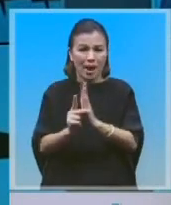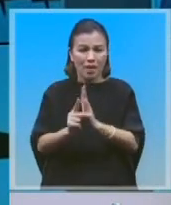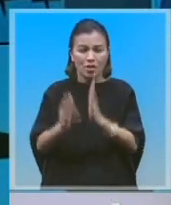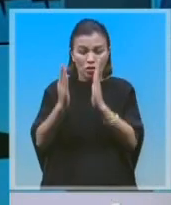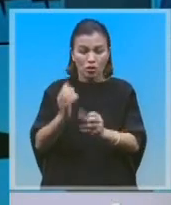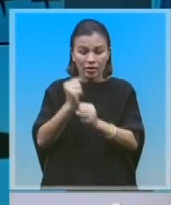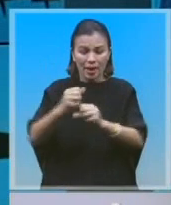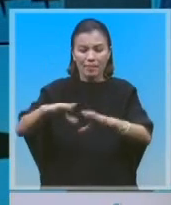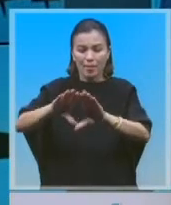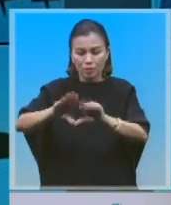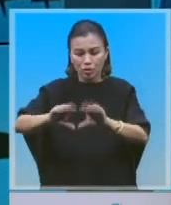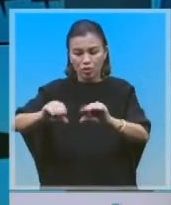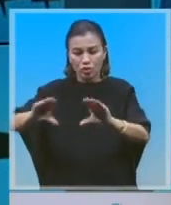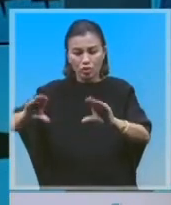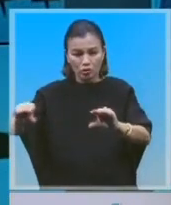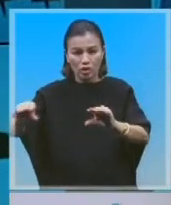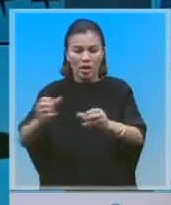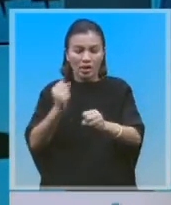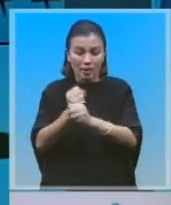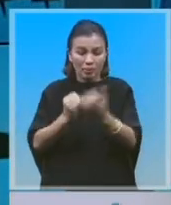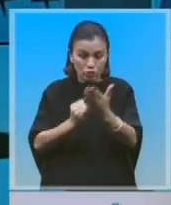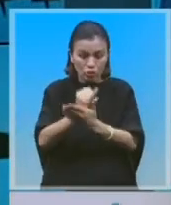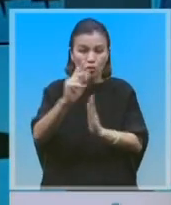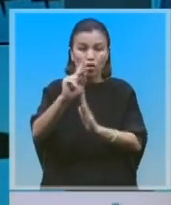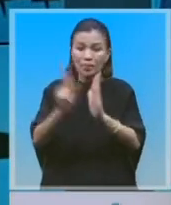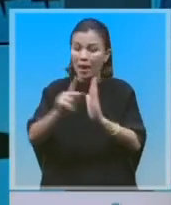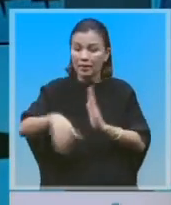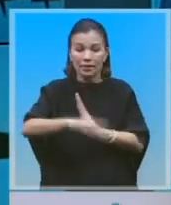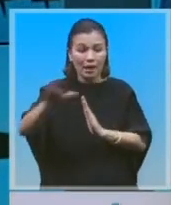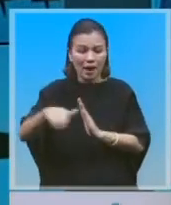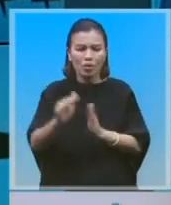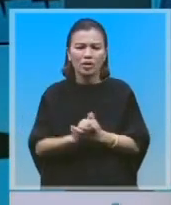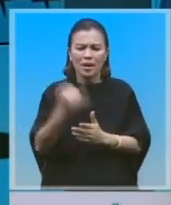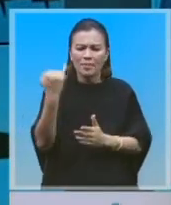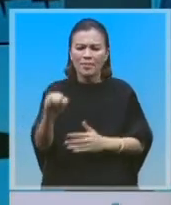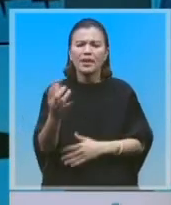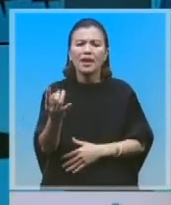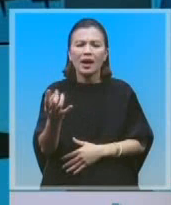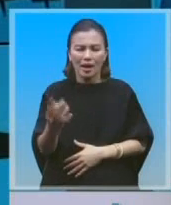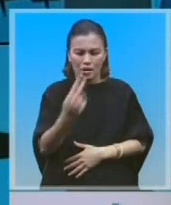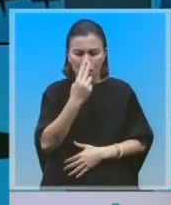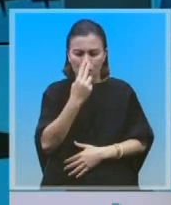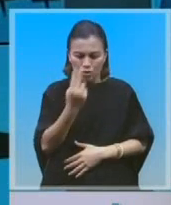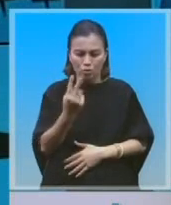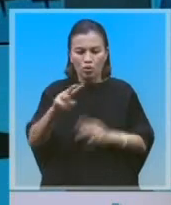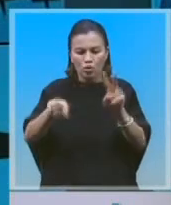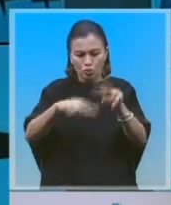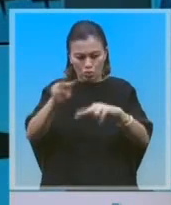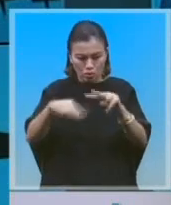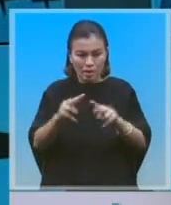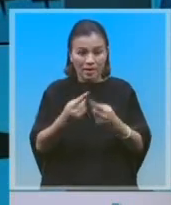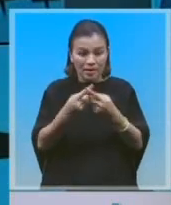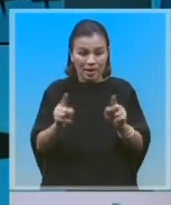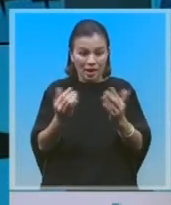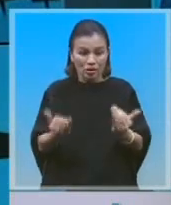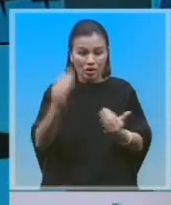ย ถูกต้องคือทั้งร้านถูกต้องหมอนวดก็ถูกต้องแล้วความผิดพลาดมันอยู่ตรงไหนนะครับต ้ องรอการพิสูจน์กันก่อนแต่ว่าในเบื้องต้นตำรวจบอกว่